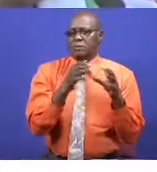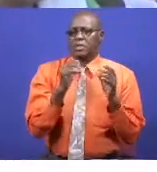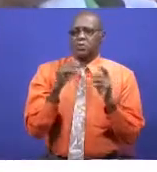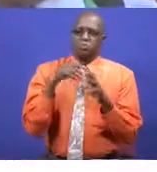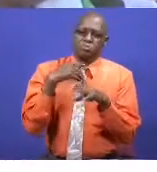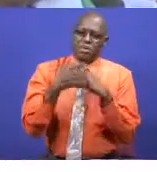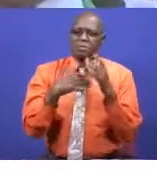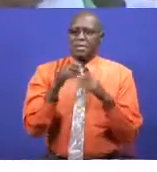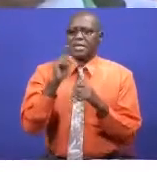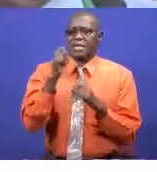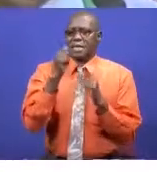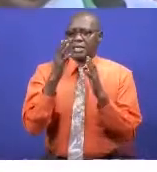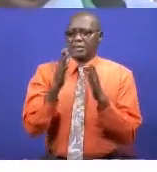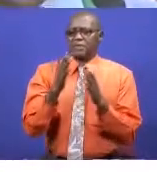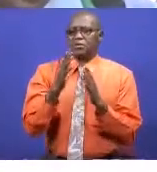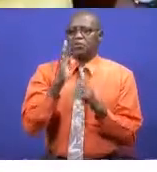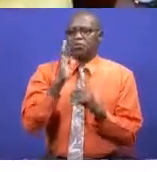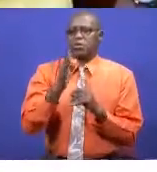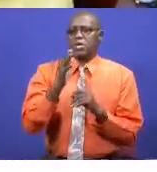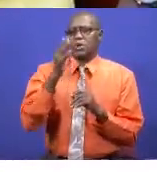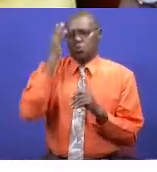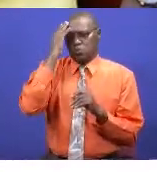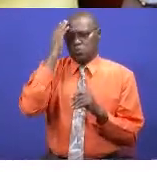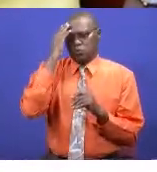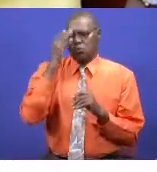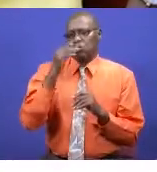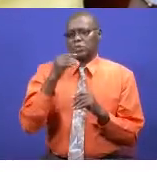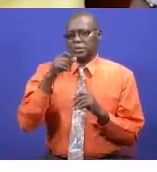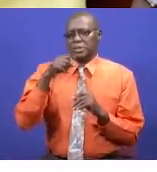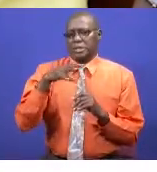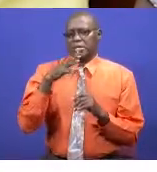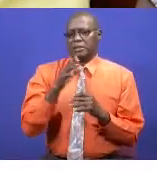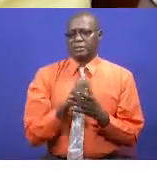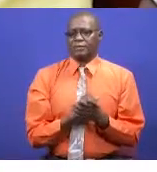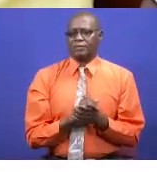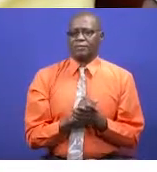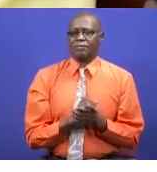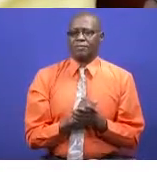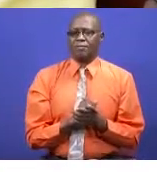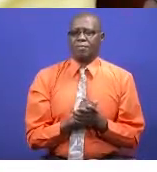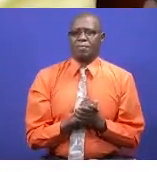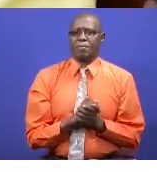Wakenya watakuja kujua hawajui. Deacon Sylvander, Hope TV News Watch.